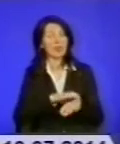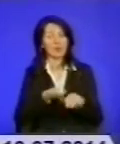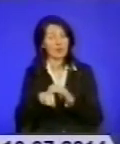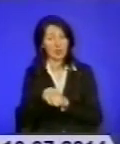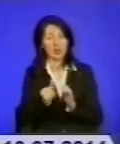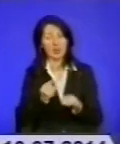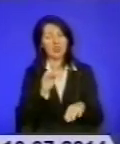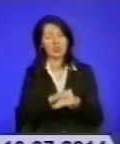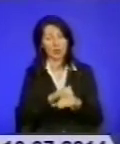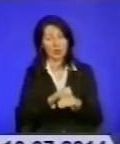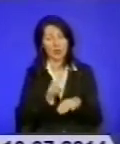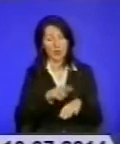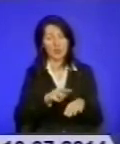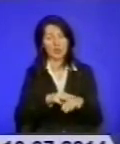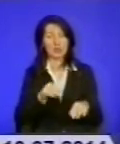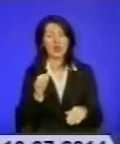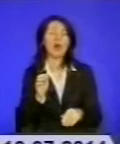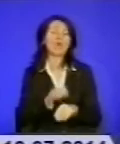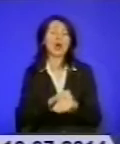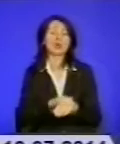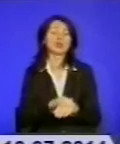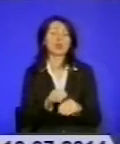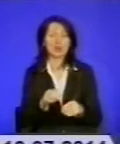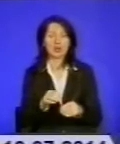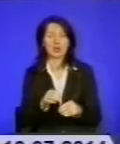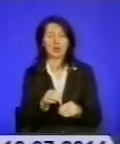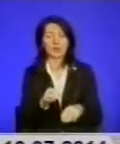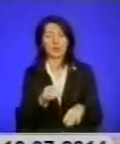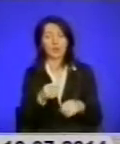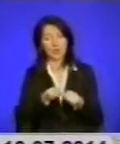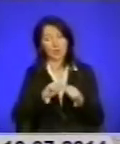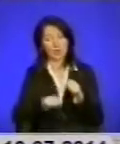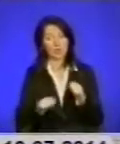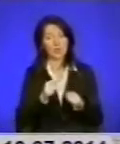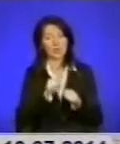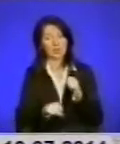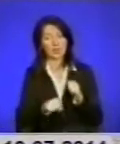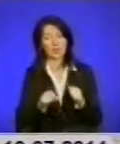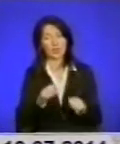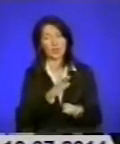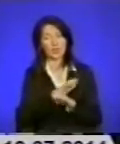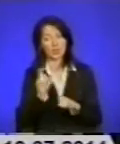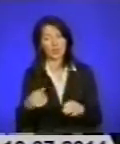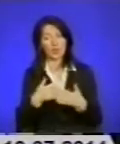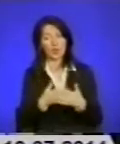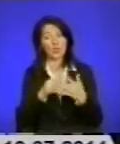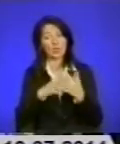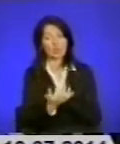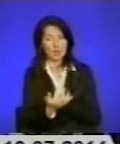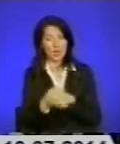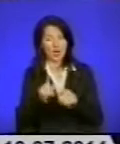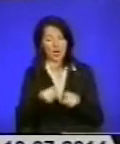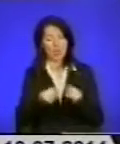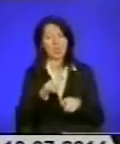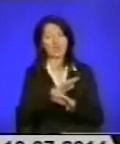міліція факти насильства над загиблим. Деталі у сюжеті Юлії Валах. Громада села і рідня загиблого Миколи Брегіна